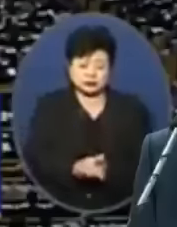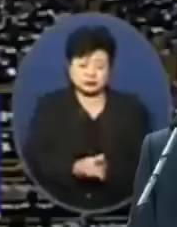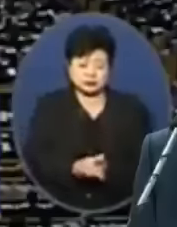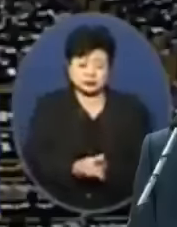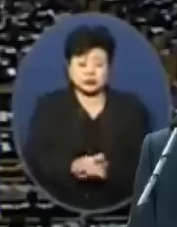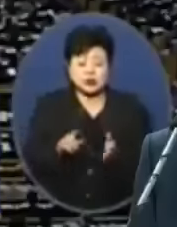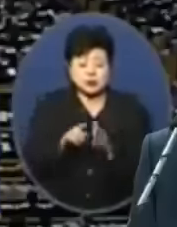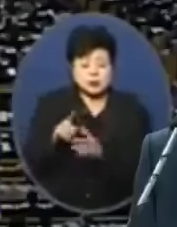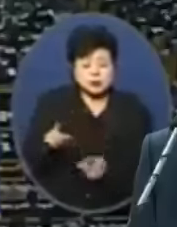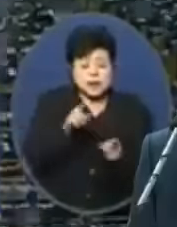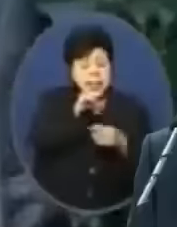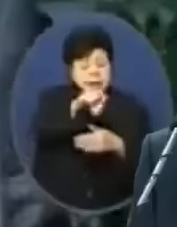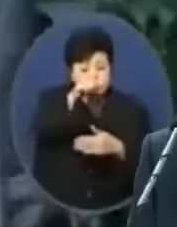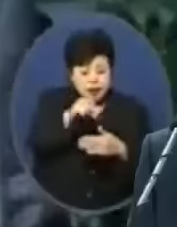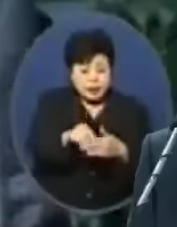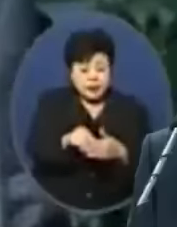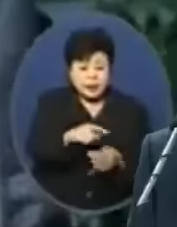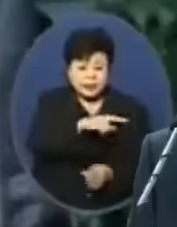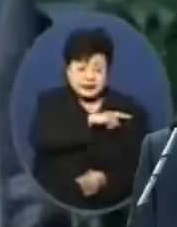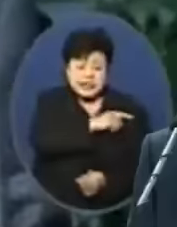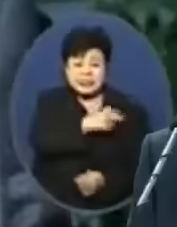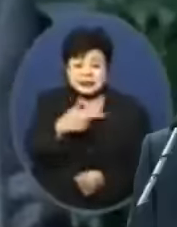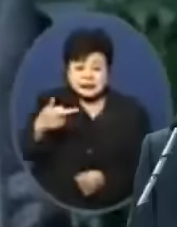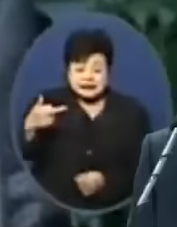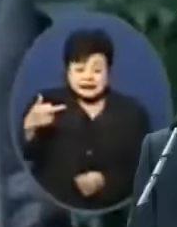우리 신앙생활 중에 가장 큰